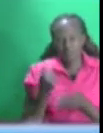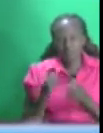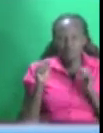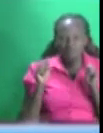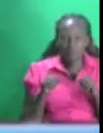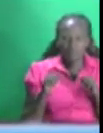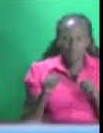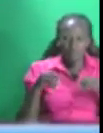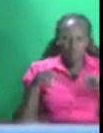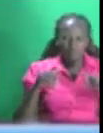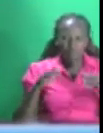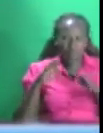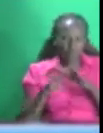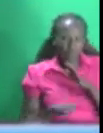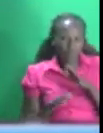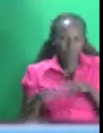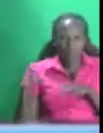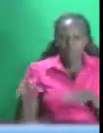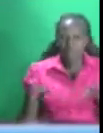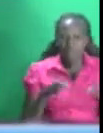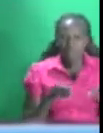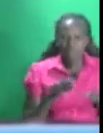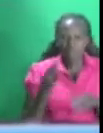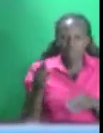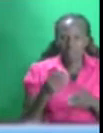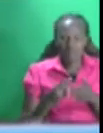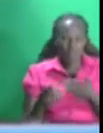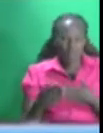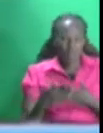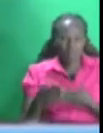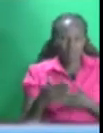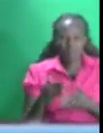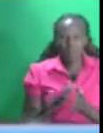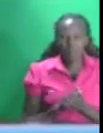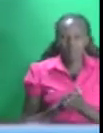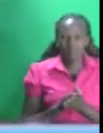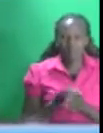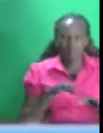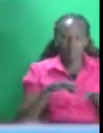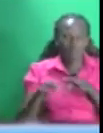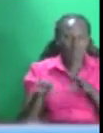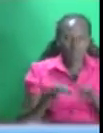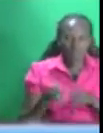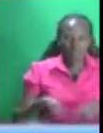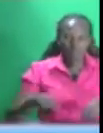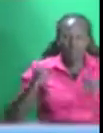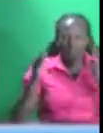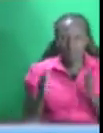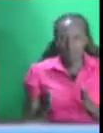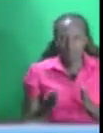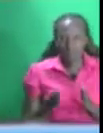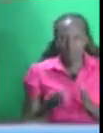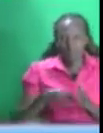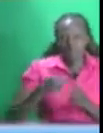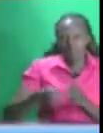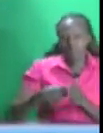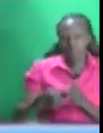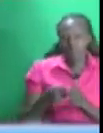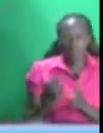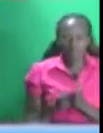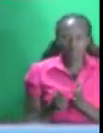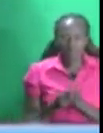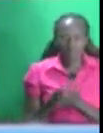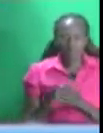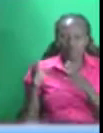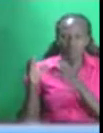wa unga kupungua sokoni katika wiki chache zijazo upo, kama anavyoeleza mwenyekiti wa wasagaji wa mahindi pamoja na